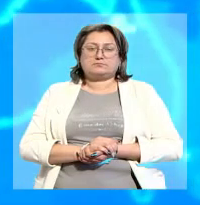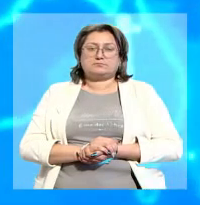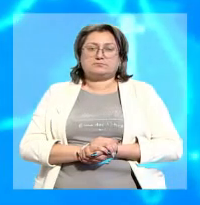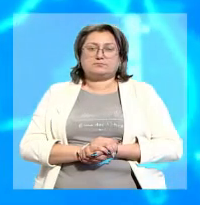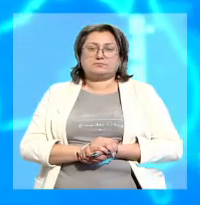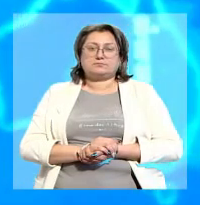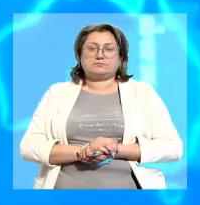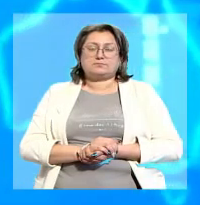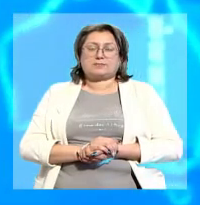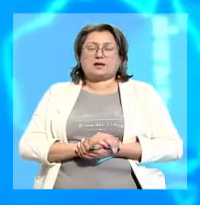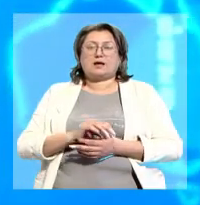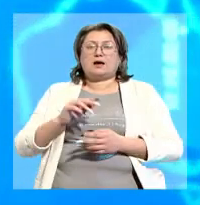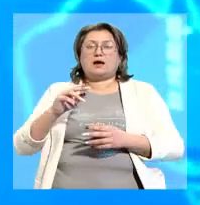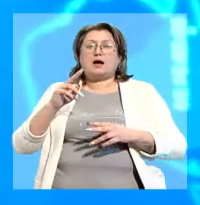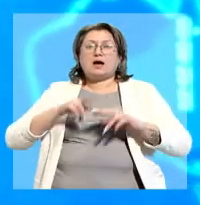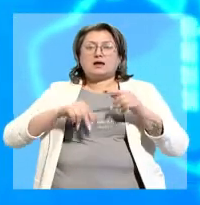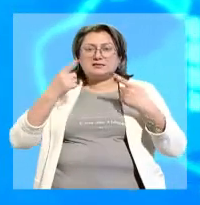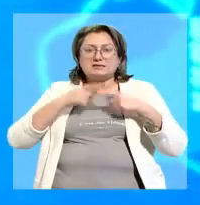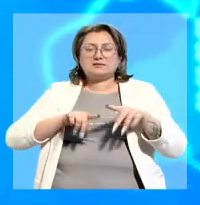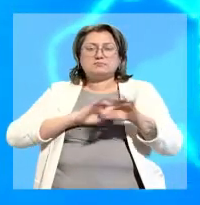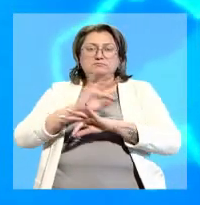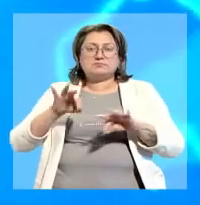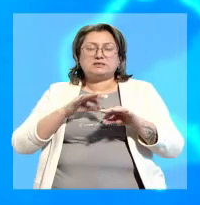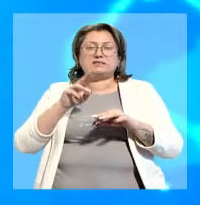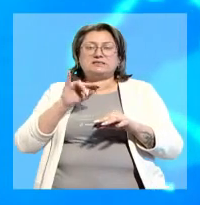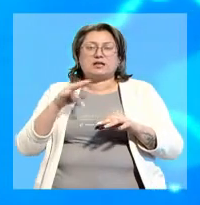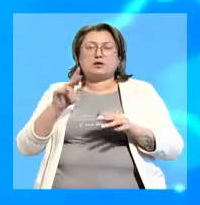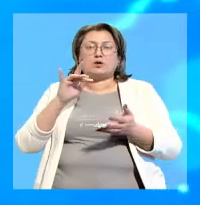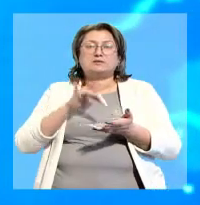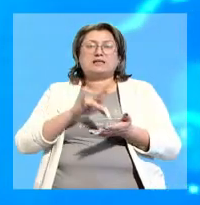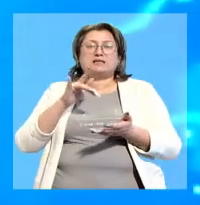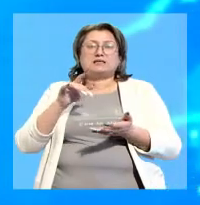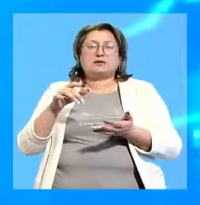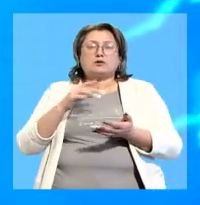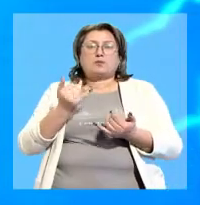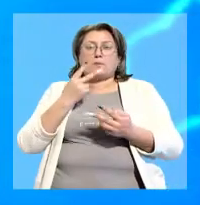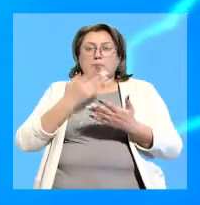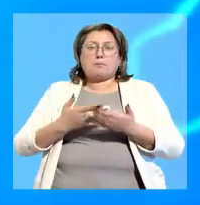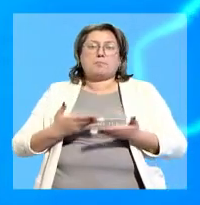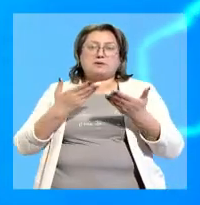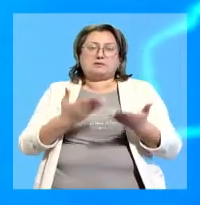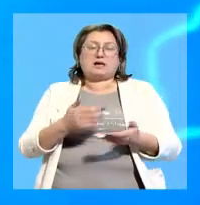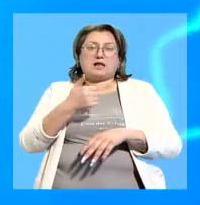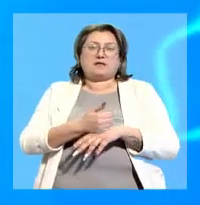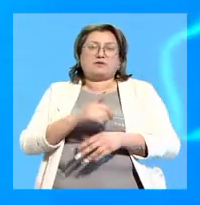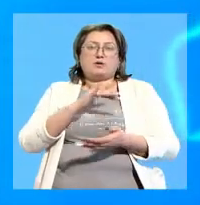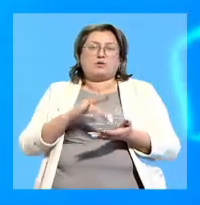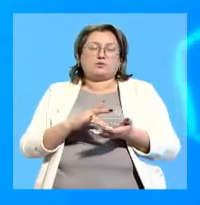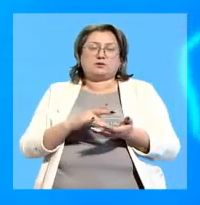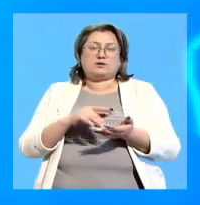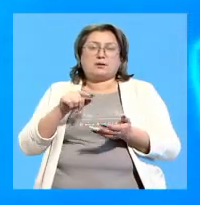Сәулетшілер облыс орталығының дизайн кодын әзірлеп, бүгін ол шахар басшысының назарына ұсынылды. Онда ғимараттардың сыртқы